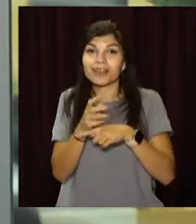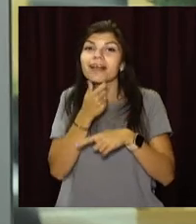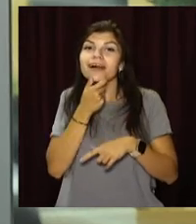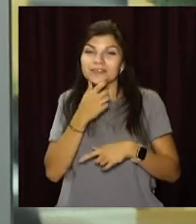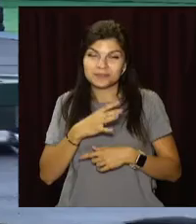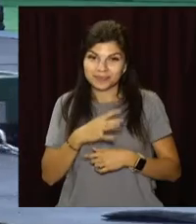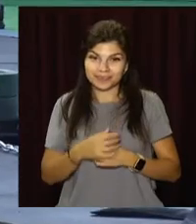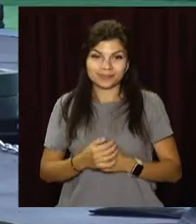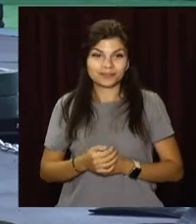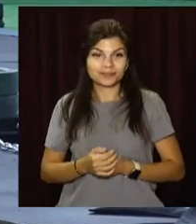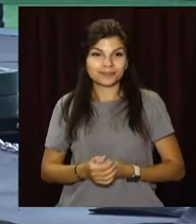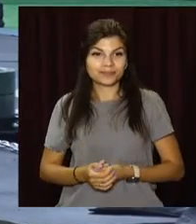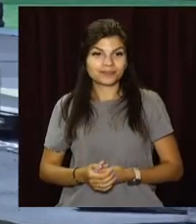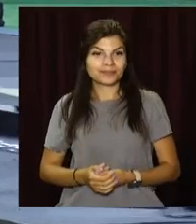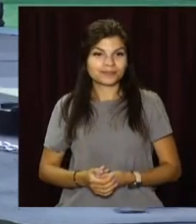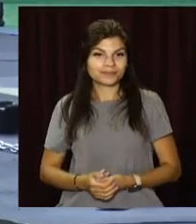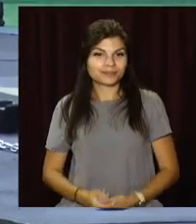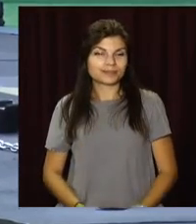відкритого.